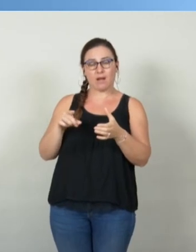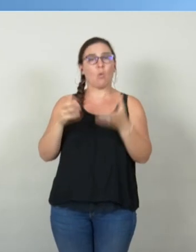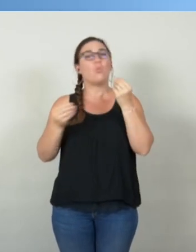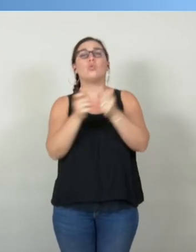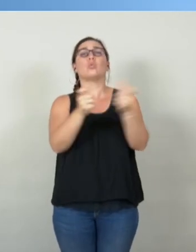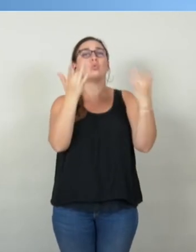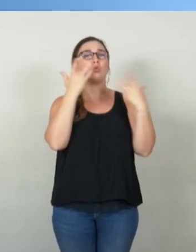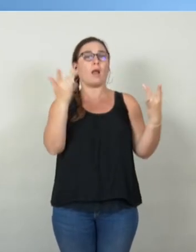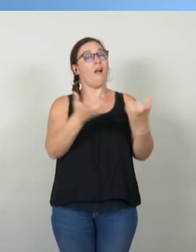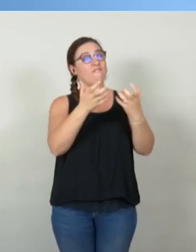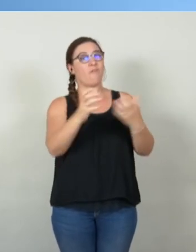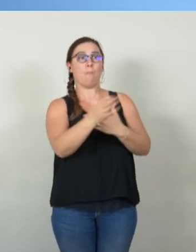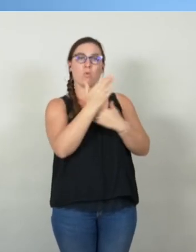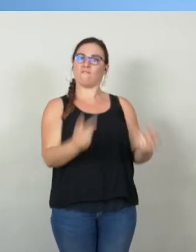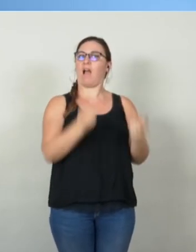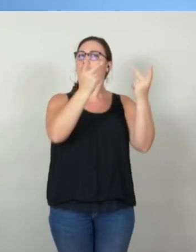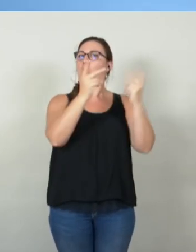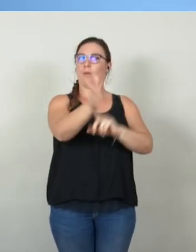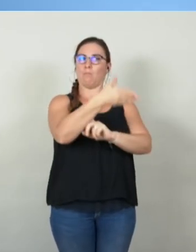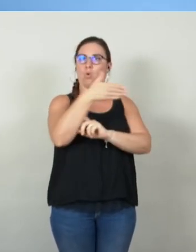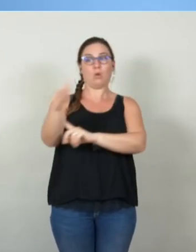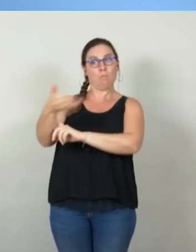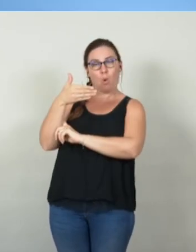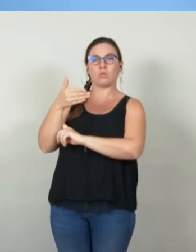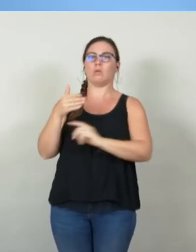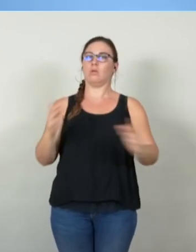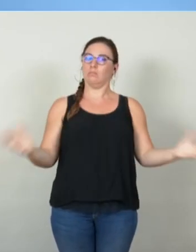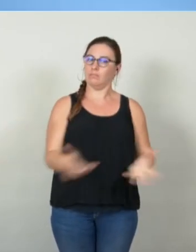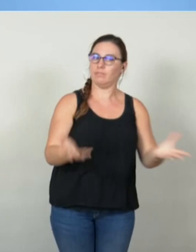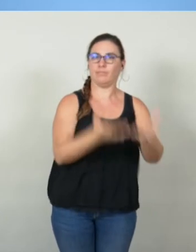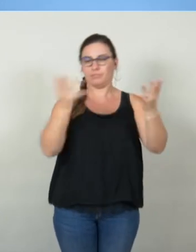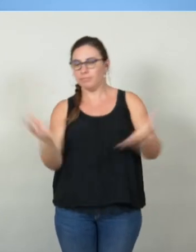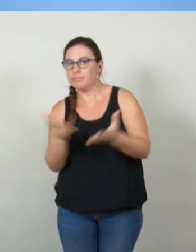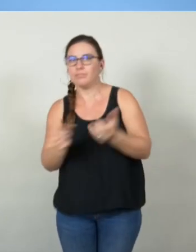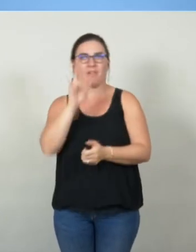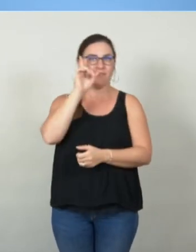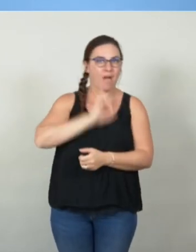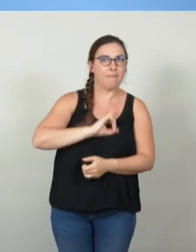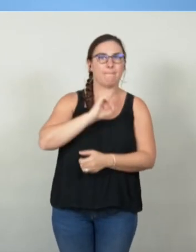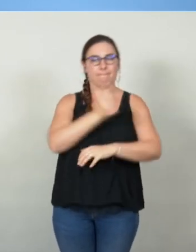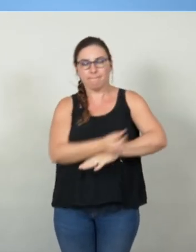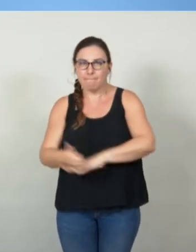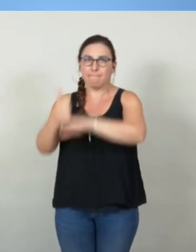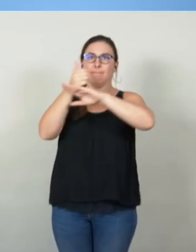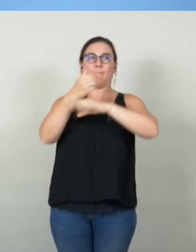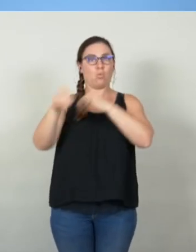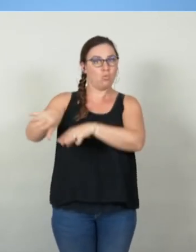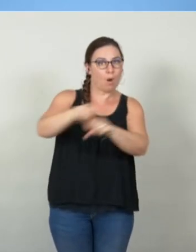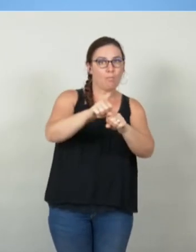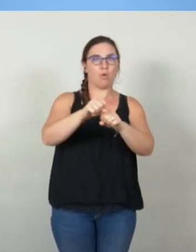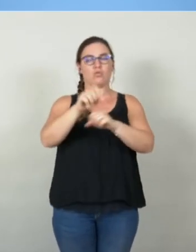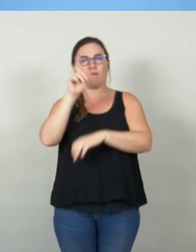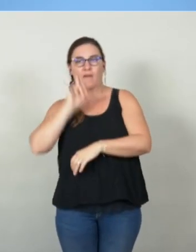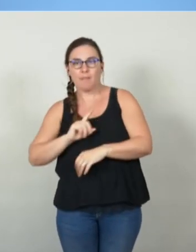les structures culturelles fusent pertinent de faire valoir le fait qu'elle valorise valorise ou permettent l'accès à l'emploi dans différents